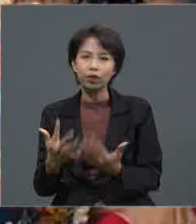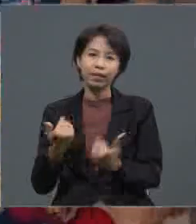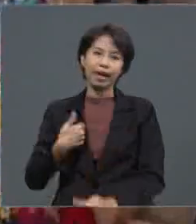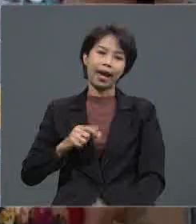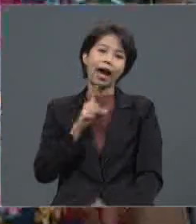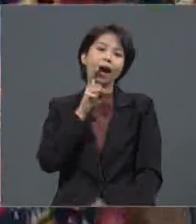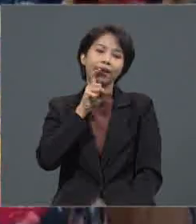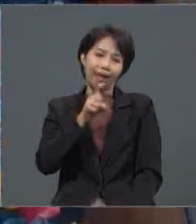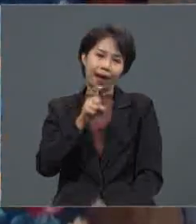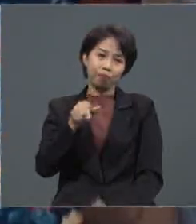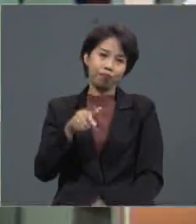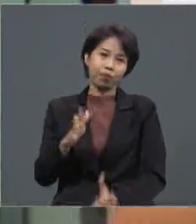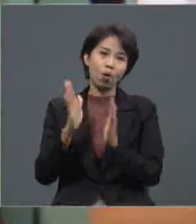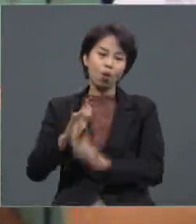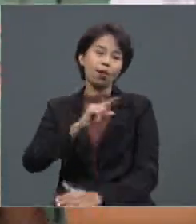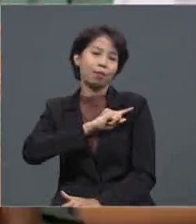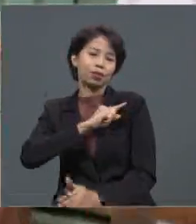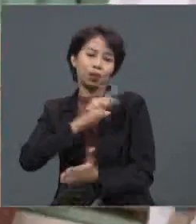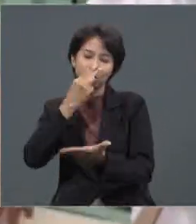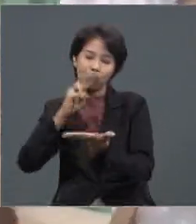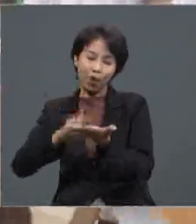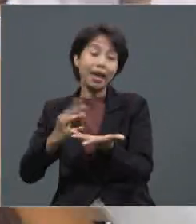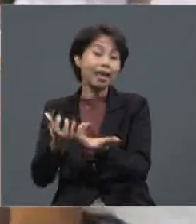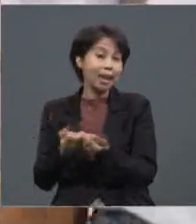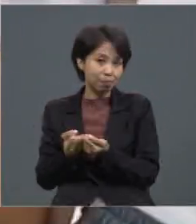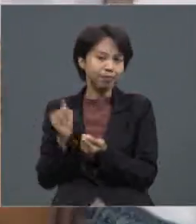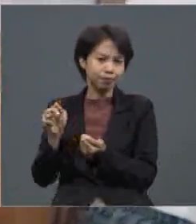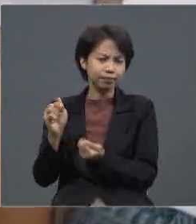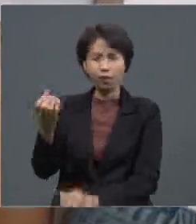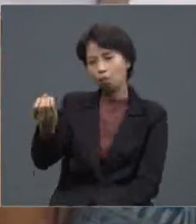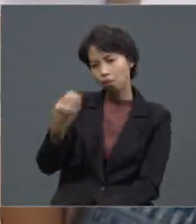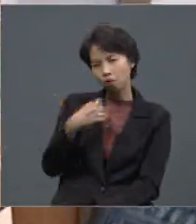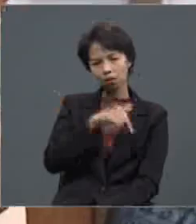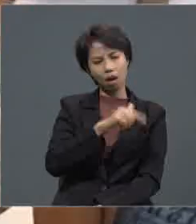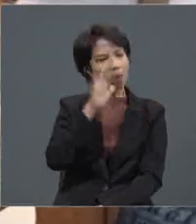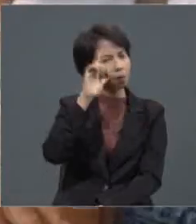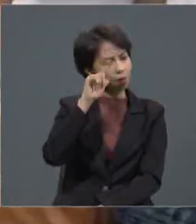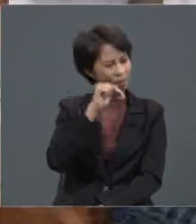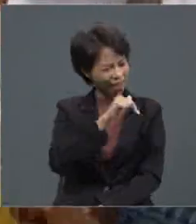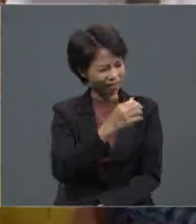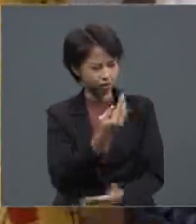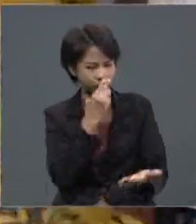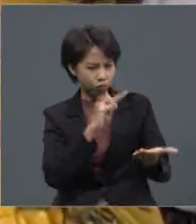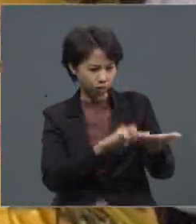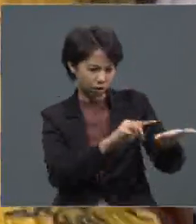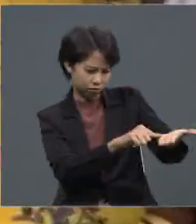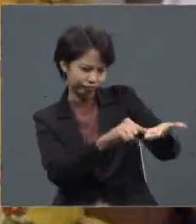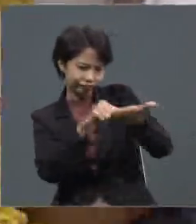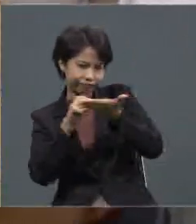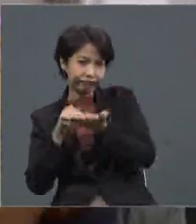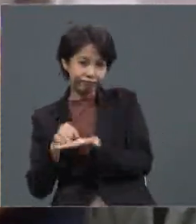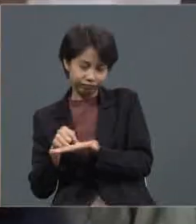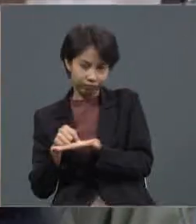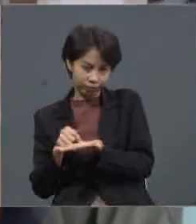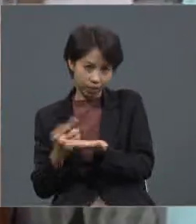การเด็กและเยาวชนนางอภิญญาชมพูมาศท่านก็บอกว่าพ่อแม่ของน้องเนี่ยได้ยื่นหนังสือเพื่อตรวจสอบการทำงานของ